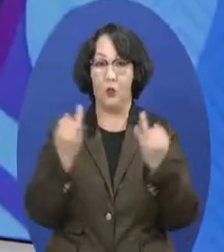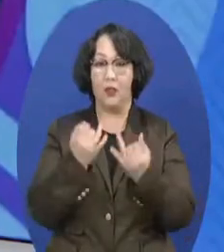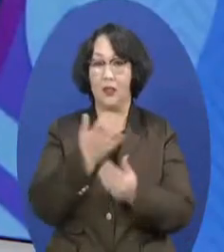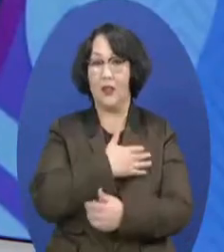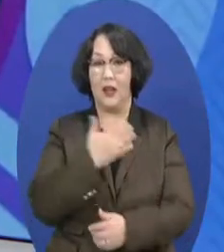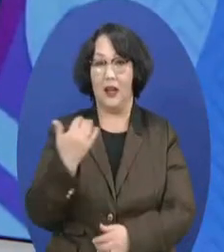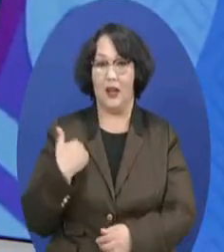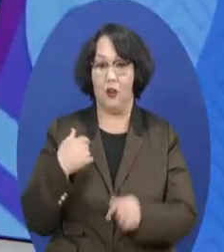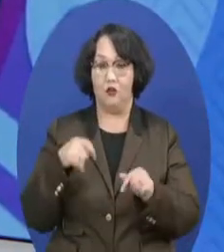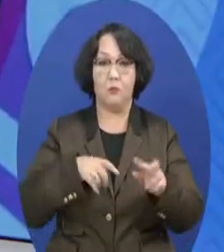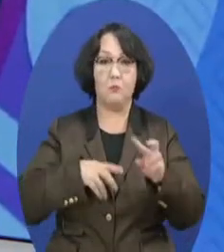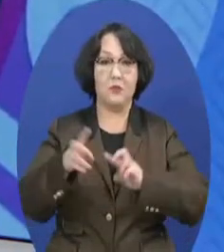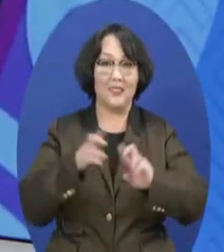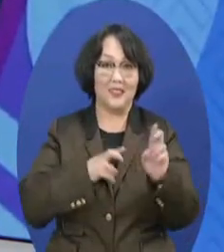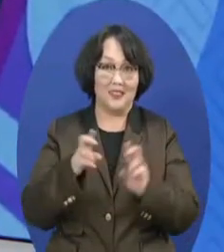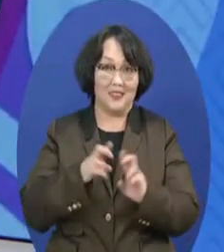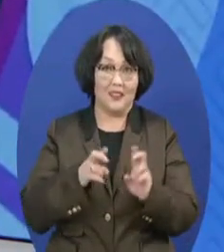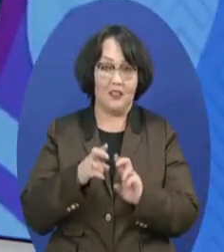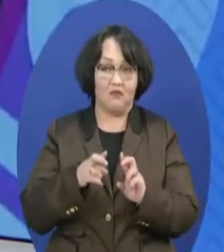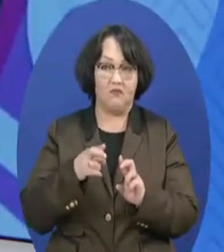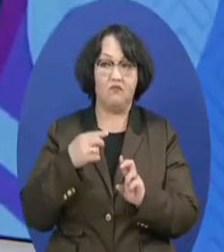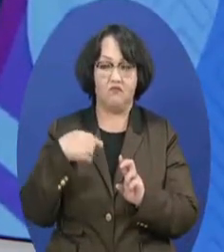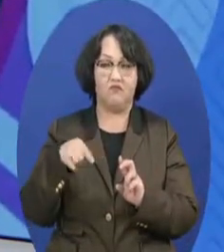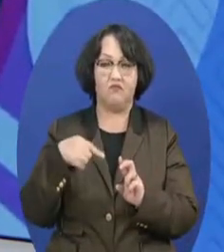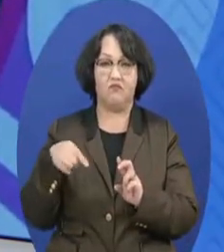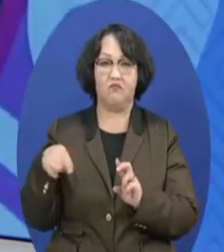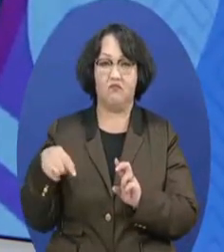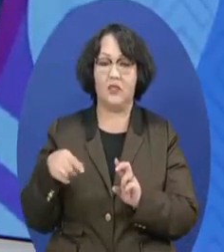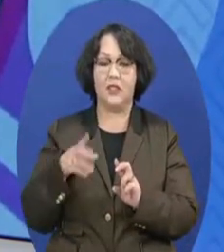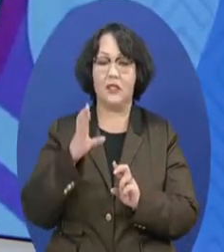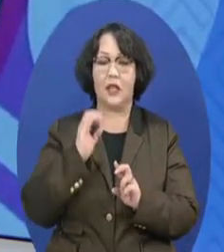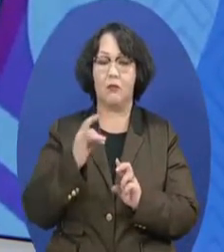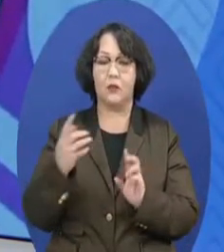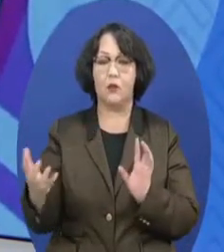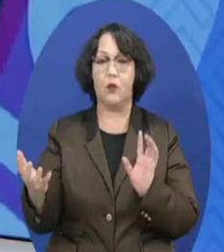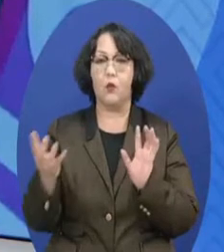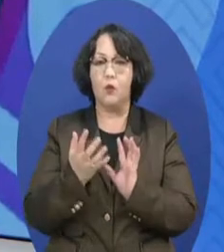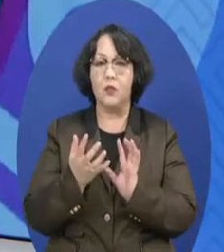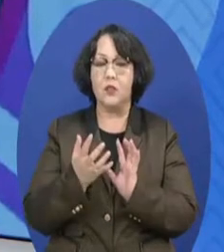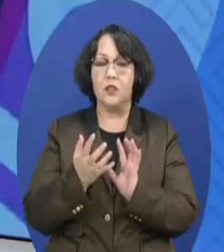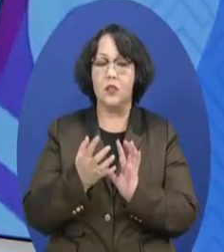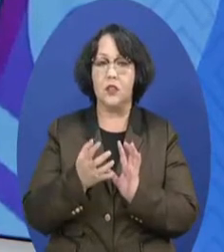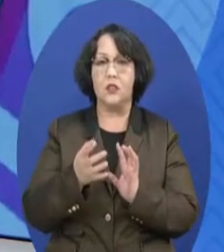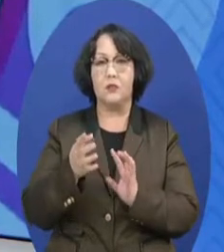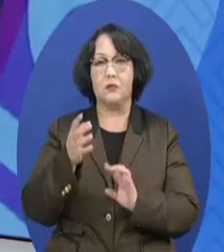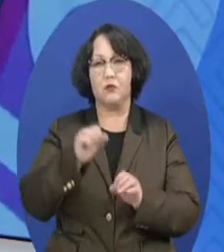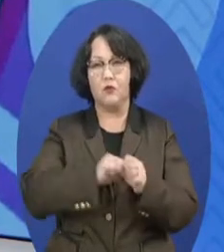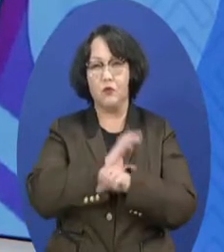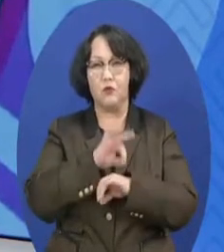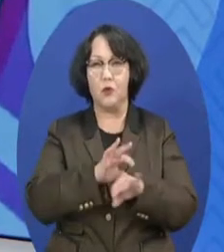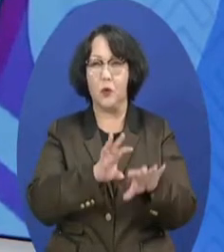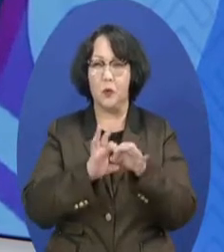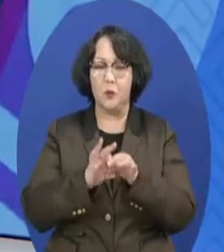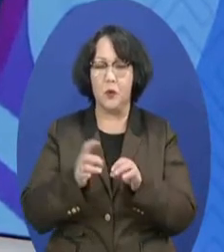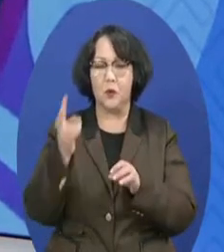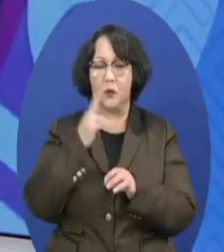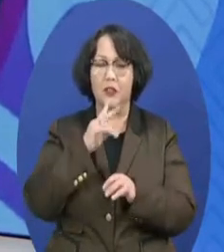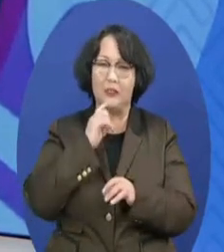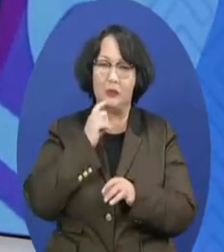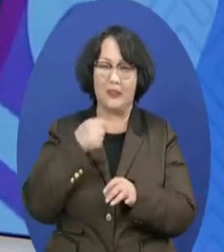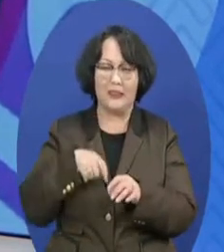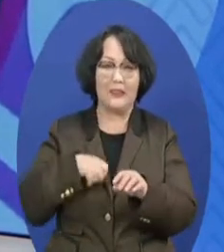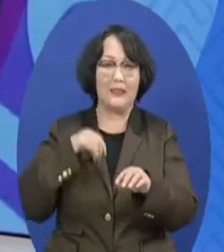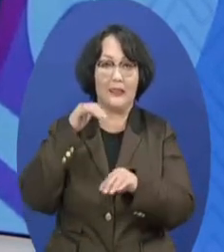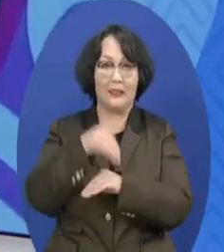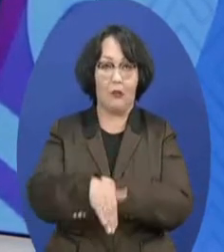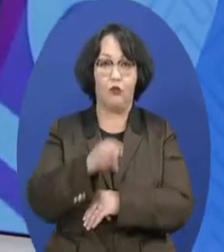Хурлын дараа өнөөдөр бизнесийн салбарынхантай уулзлаа. За бизнесийнхэндээ цар тахлын үеийн хүндрэлийг даван туулахад нь дэмжлэг үзүүлэх, за цаашдаа эдийн засгийн